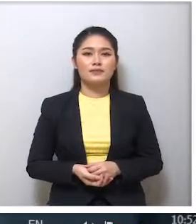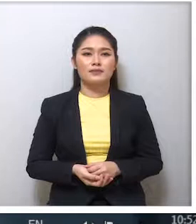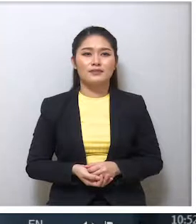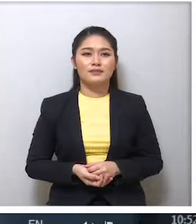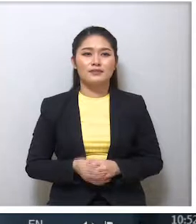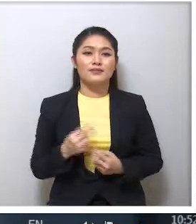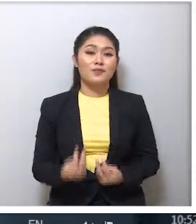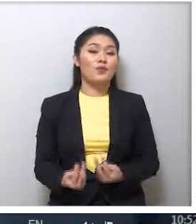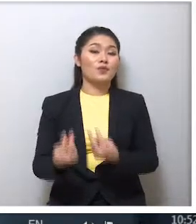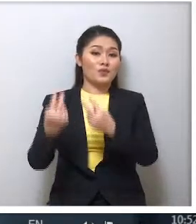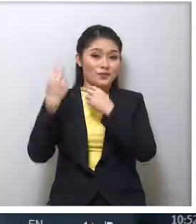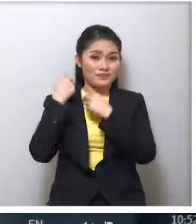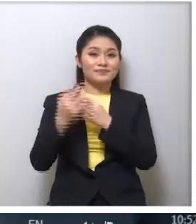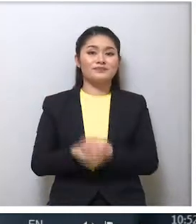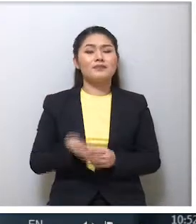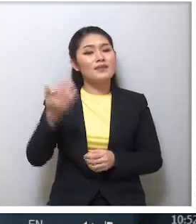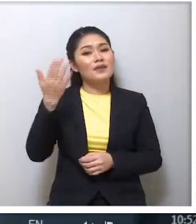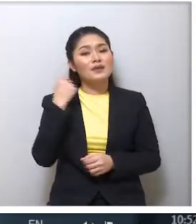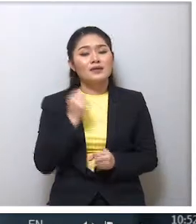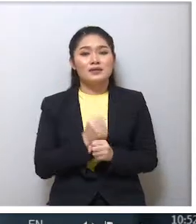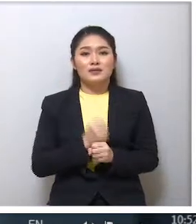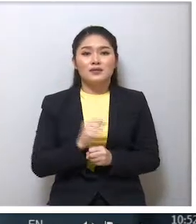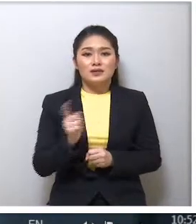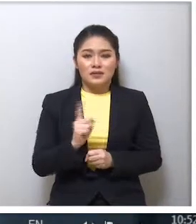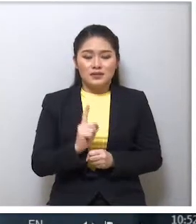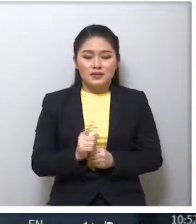เพลย์ย้อนกลับไปนะครับเมื่อกี้นี่